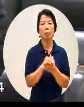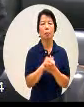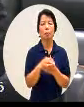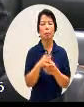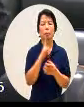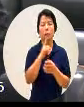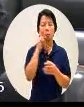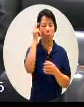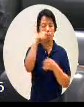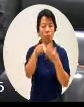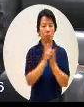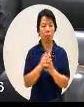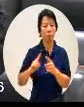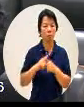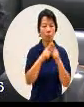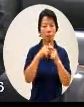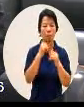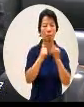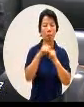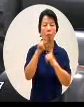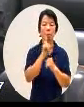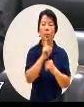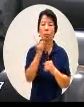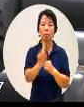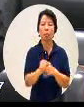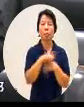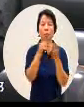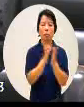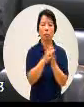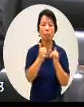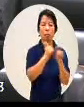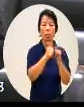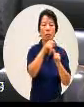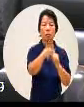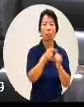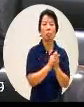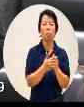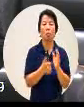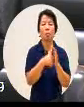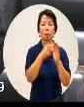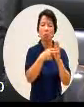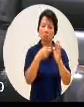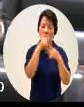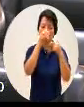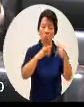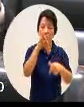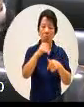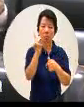那我覺得一個正義的社會是在講什麼就是你這個社會標局的價值是什麼